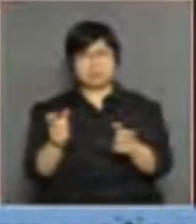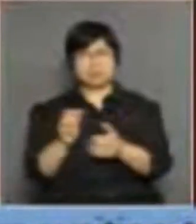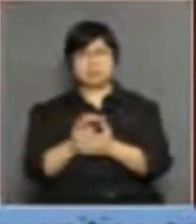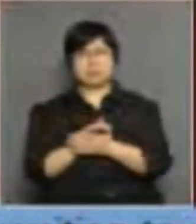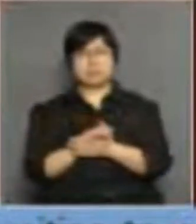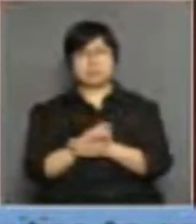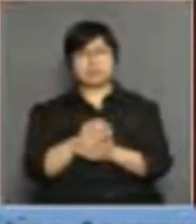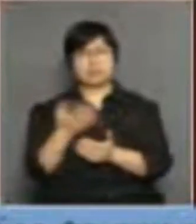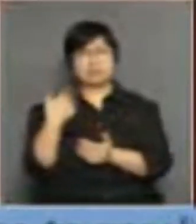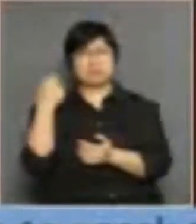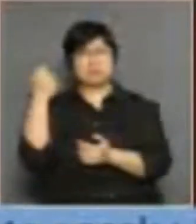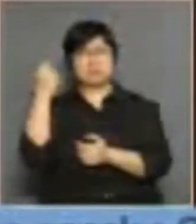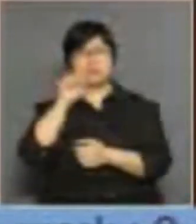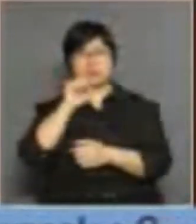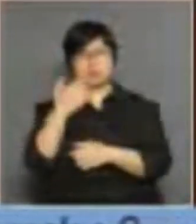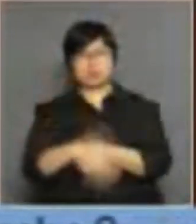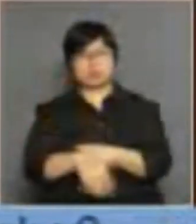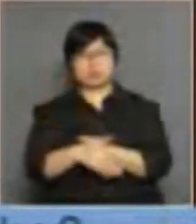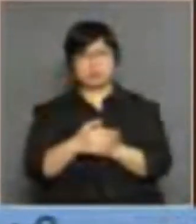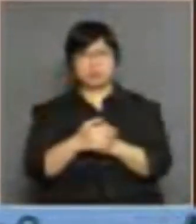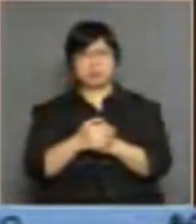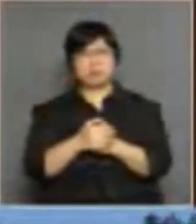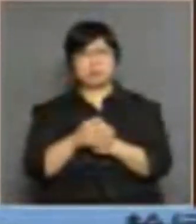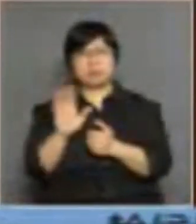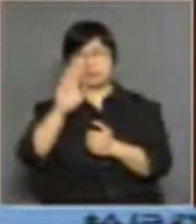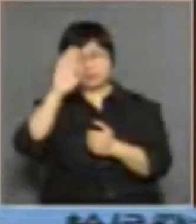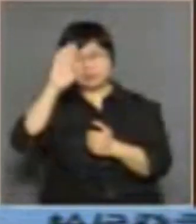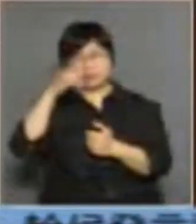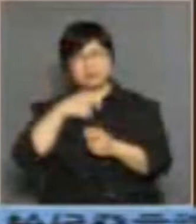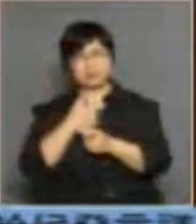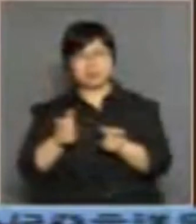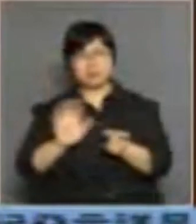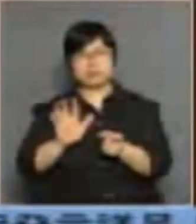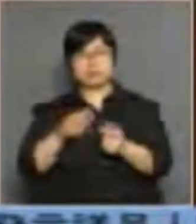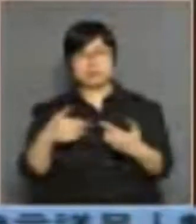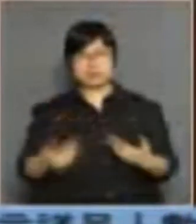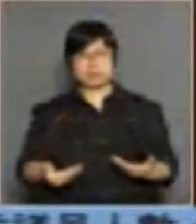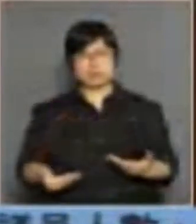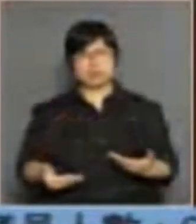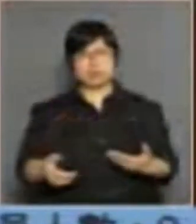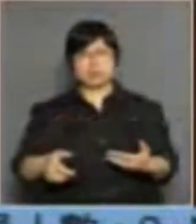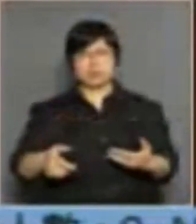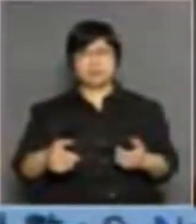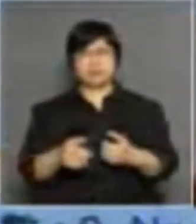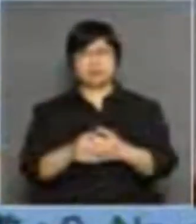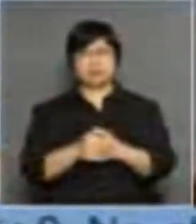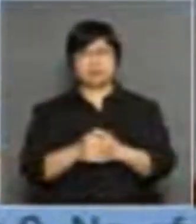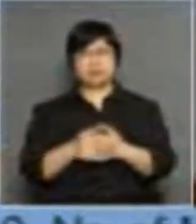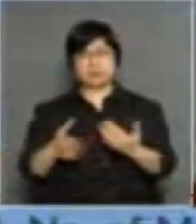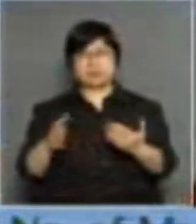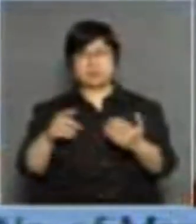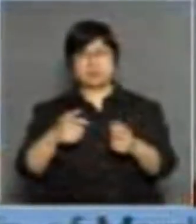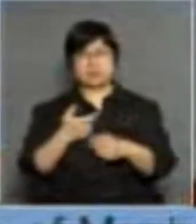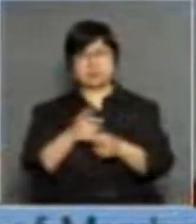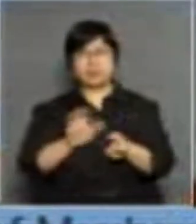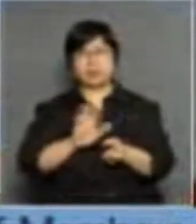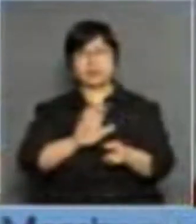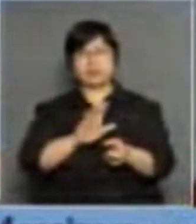的辯論已經處理了。 不是人工啊，我今次呢個係，今次唔係講人工噶，